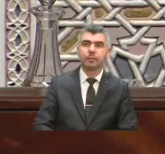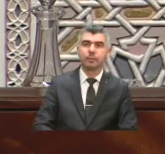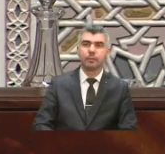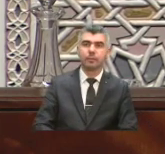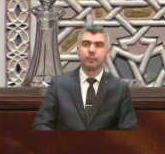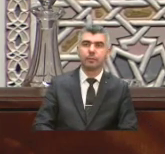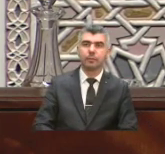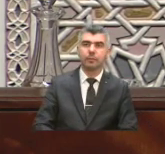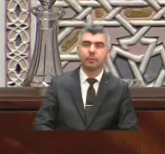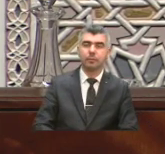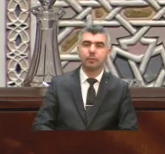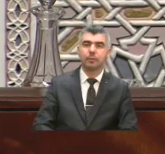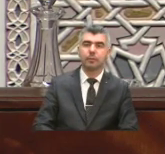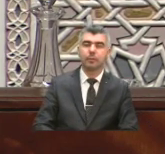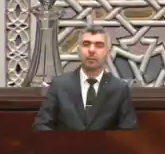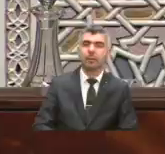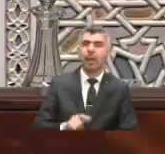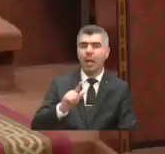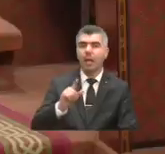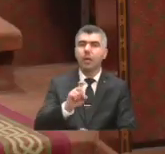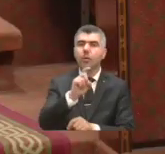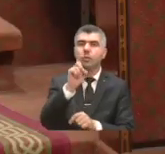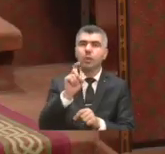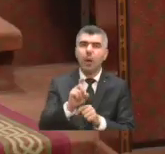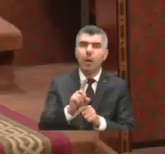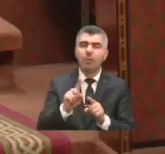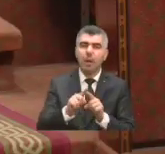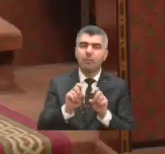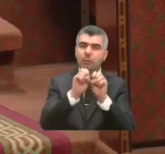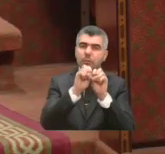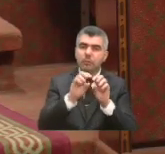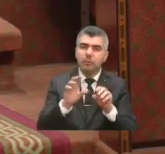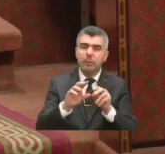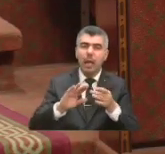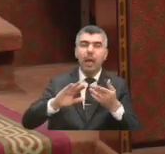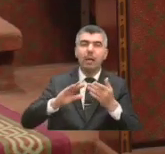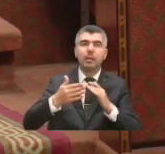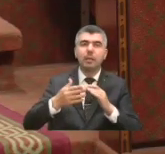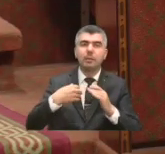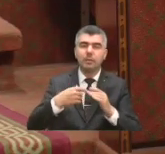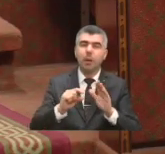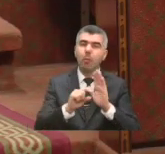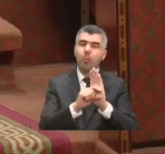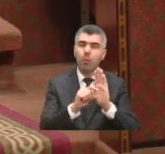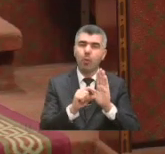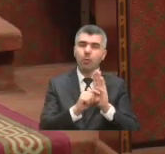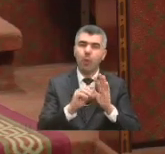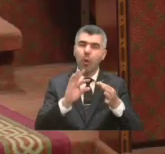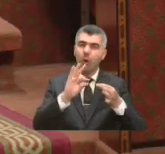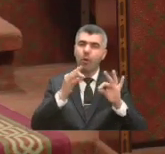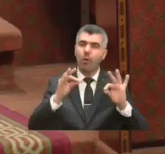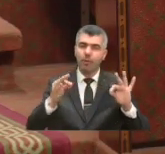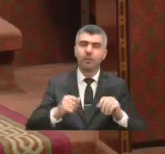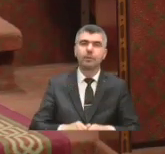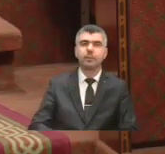بعض الثواني. كاين واحد السؤال على التغطيه ديال الانترنت اللي غنداول فيه هذا الموضوع بدقات اكثر. شكرا السيده الوزيره.